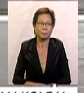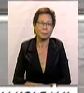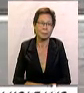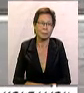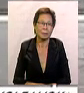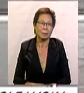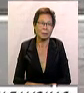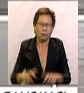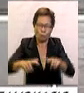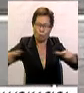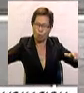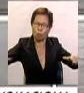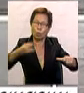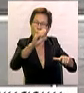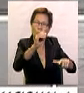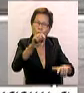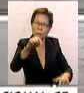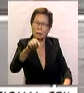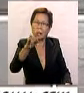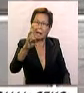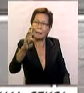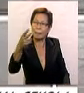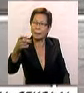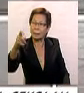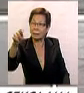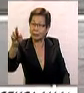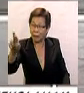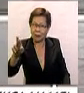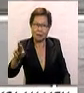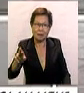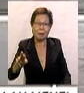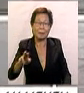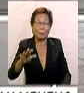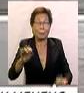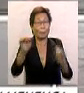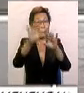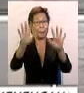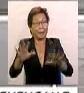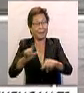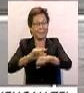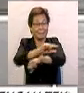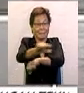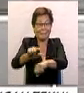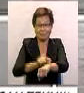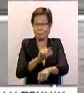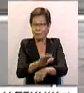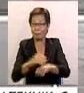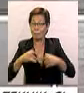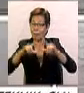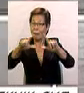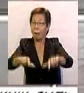Meski hanya berkeluasan 0.6 hektar, Miracle Garden atau Laman Floricultur mampu